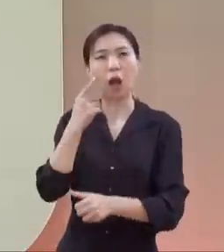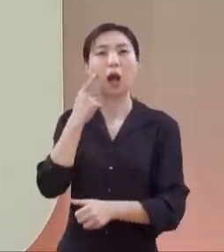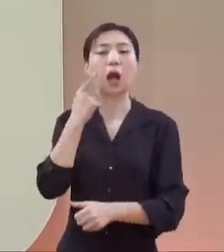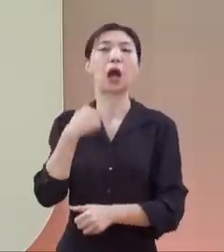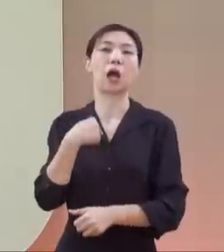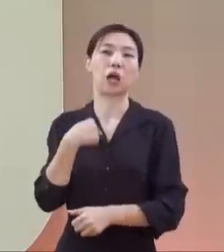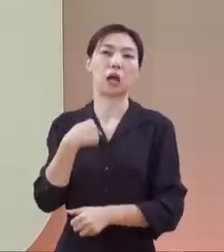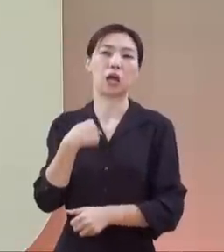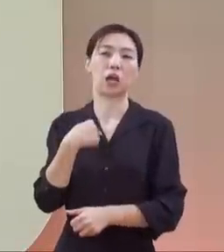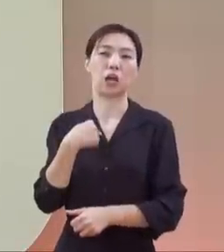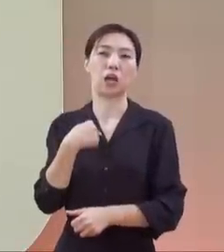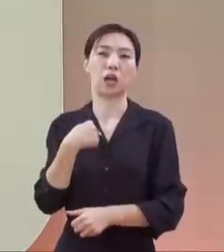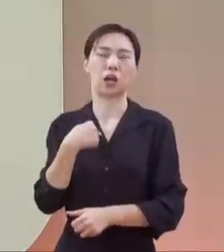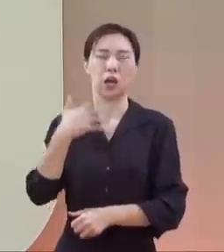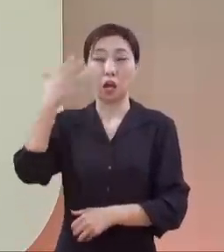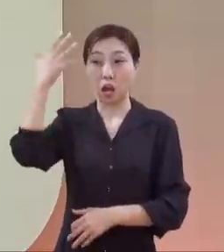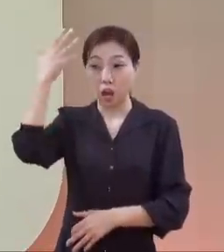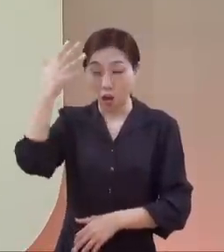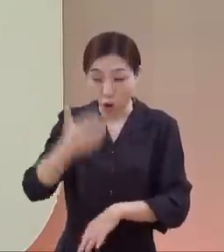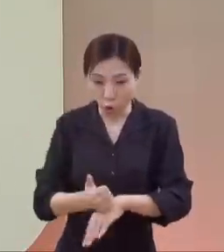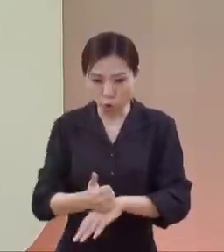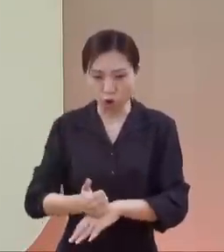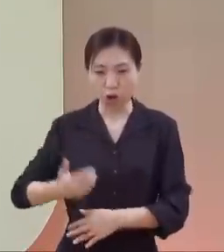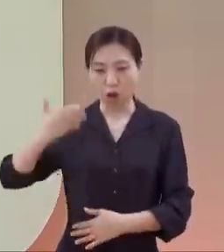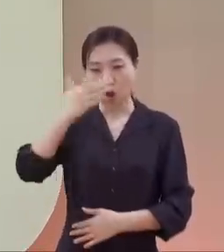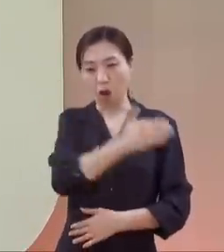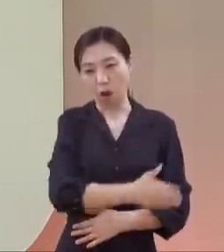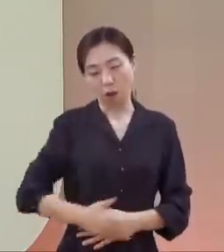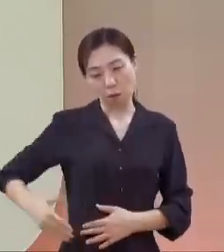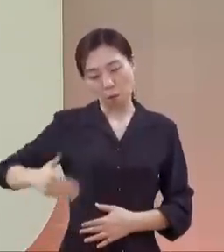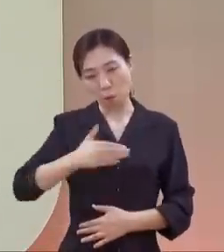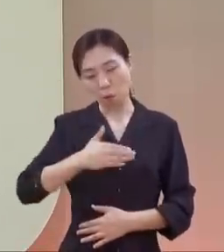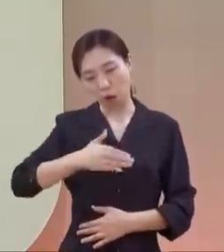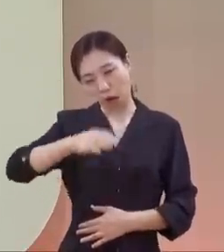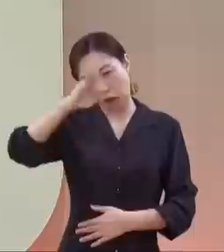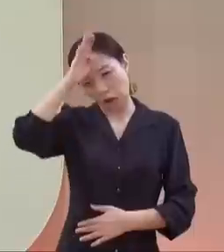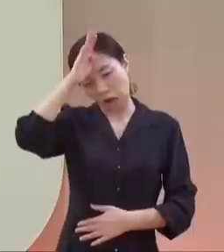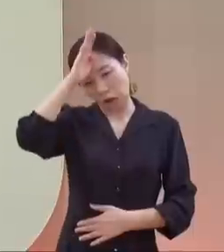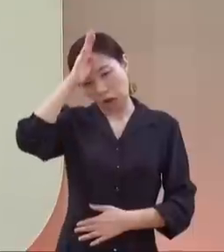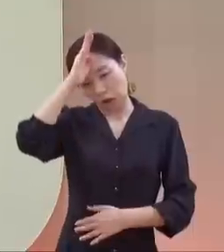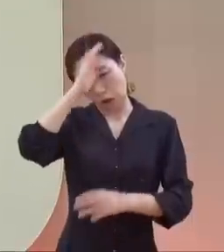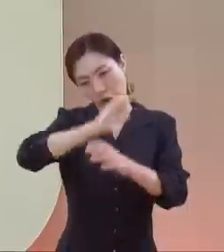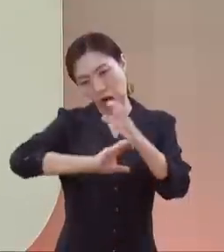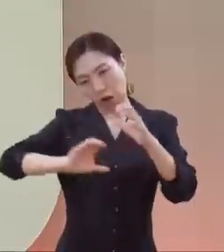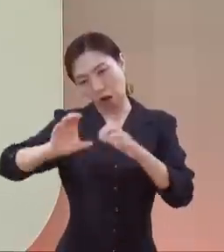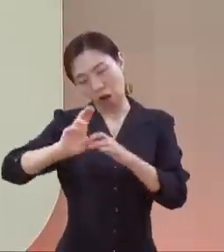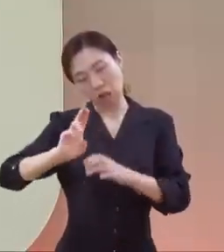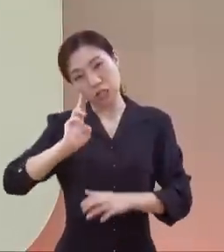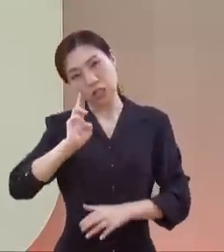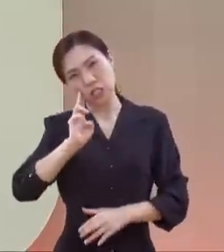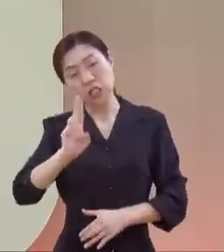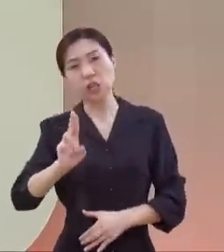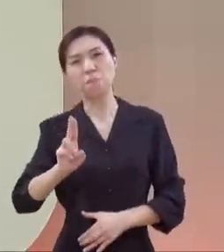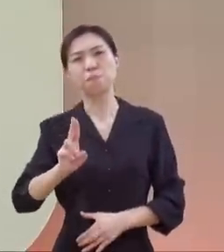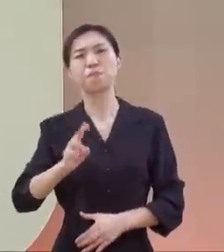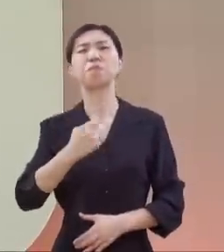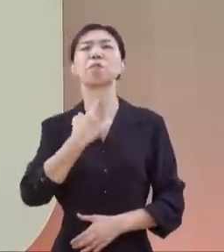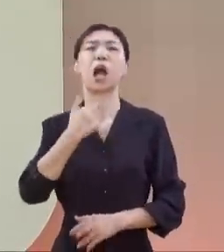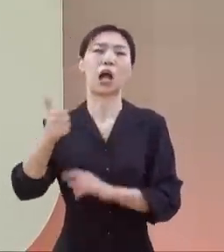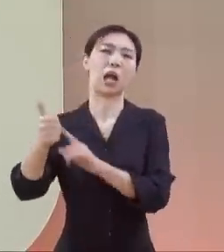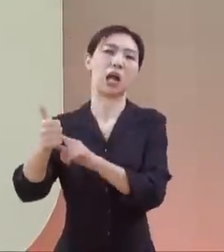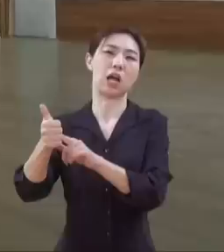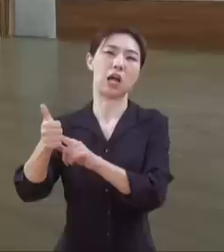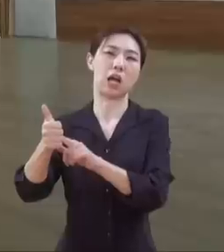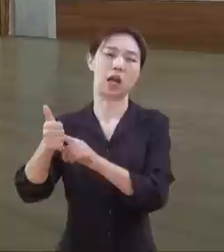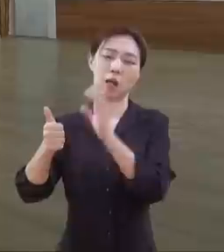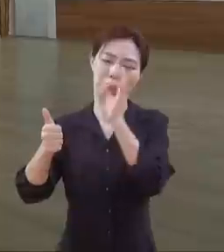보다가 건강이 더 크게 나빠진 그런 스님을 제가 본 적이 있거든요